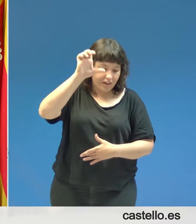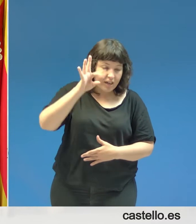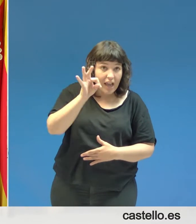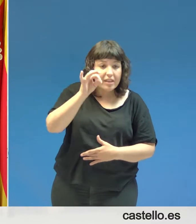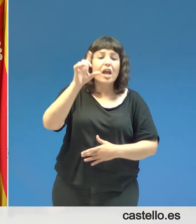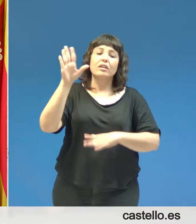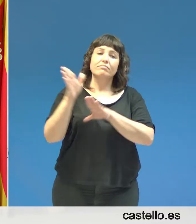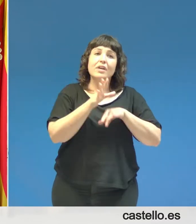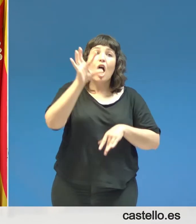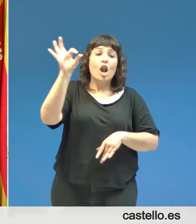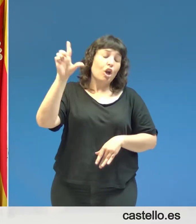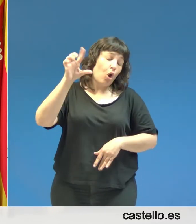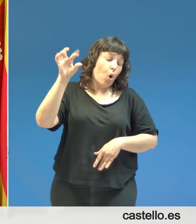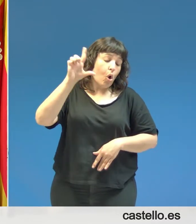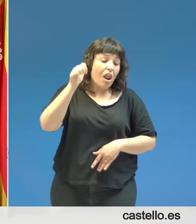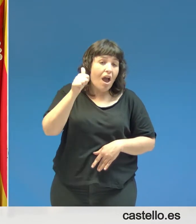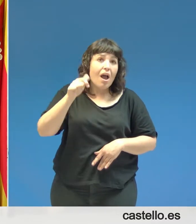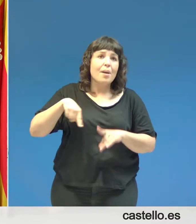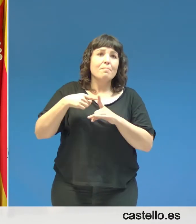xiquets aquests 4 anys.